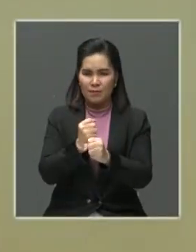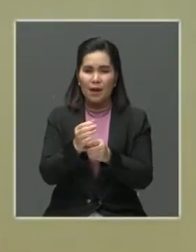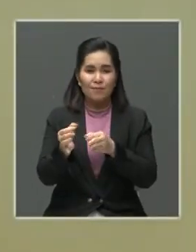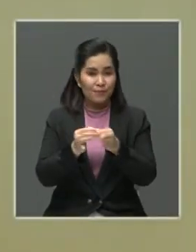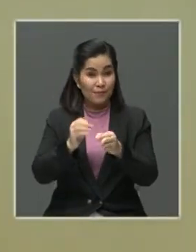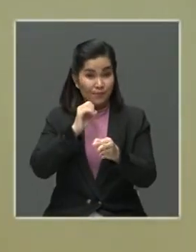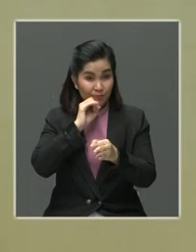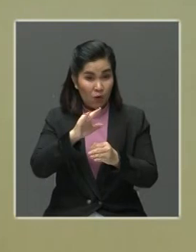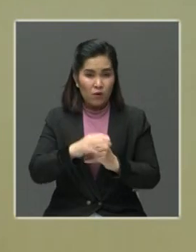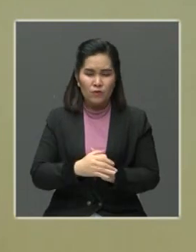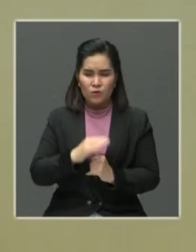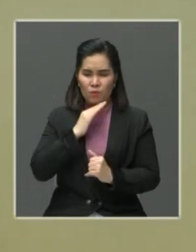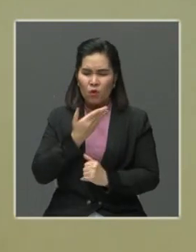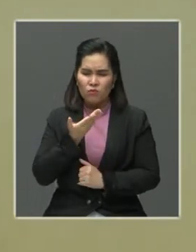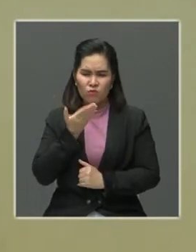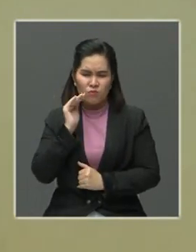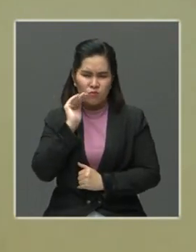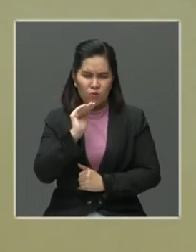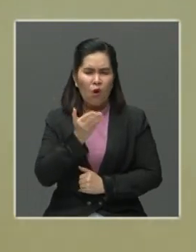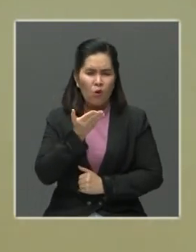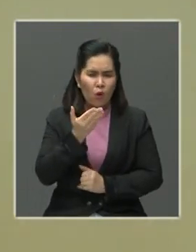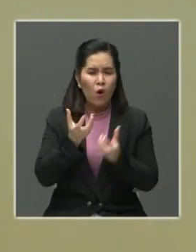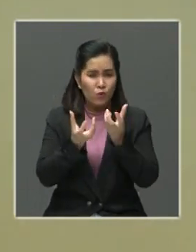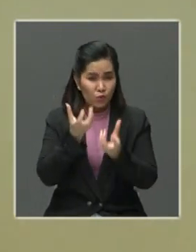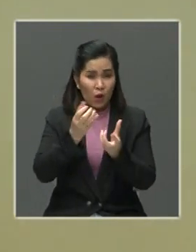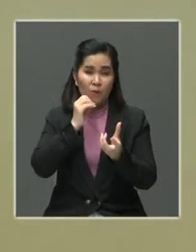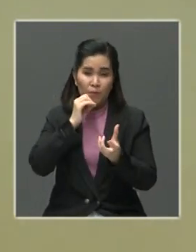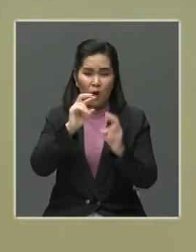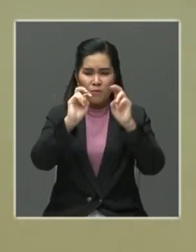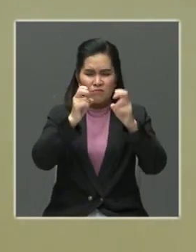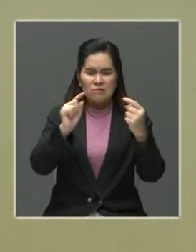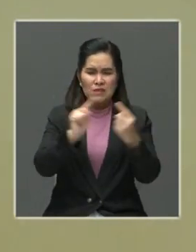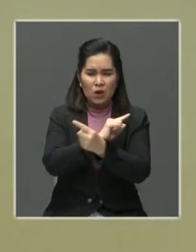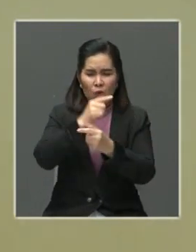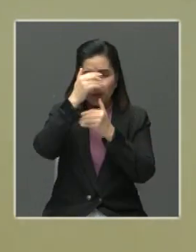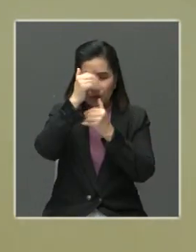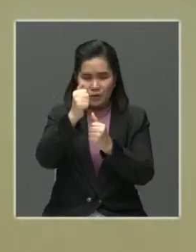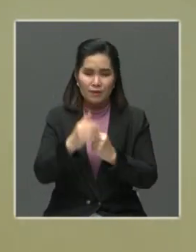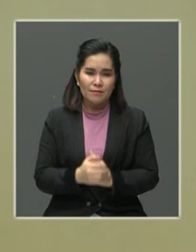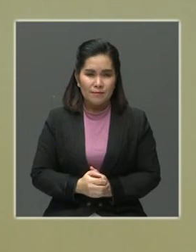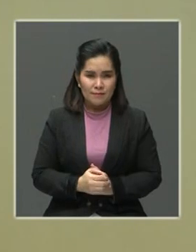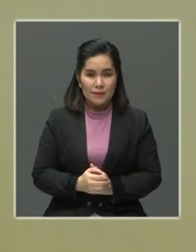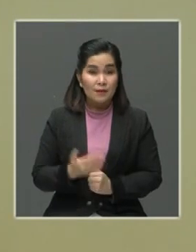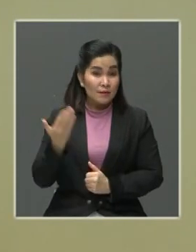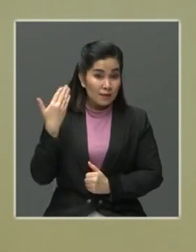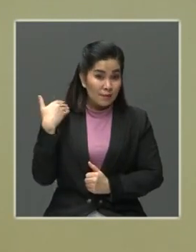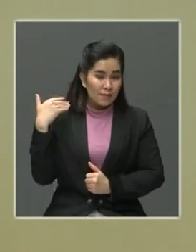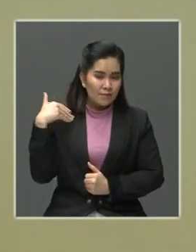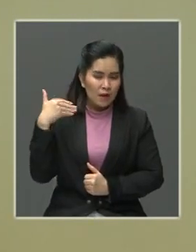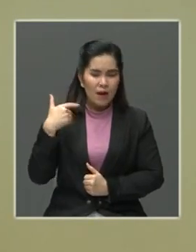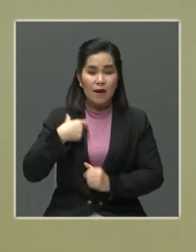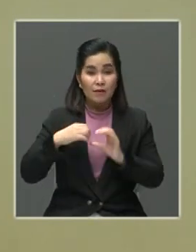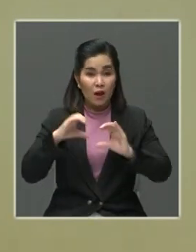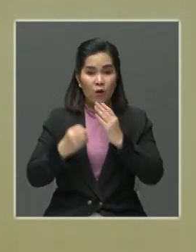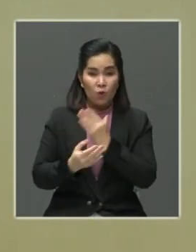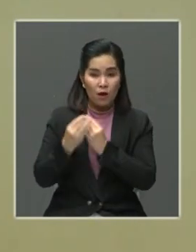การร้องขอความเป็นธรรมเข้ามาอ้างว่าประเด็นนี้ถือเป็นประเด็นที่สังคมสนใจที่ผ่านมาต้องถือว่าอัยการได้ให้โ